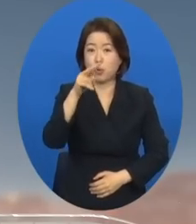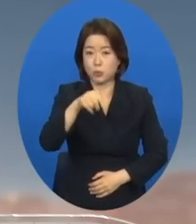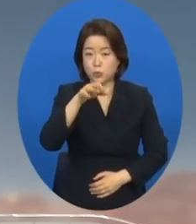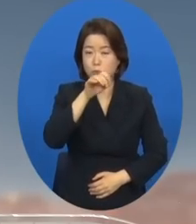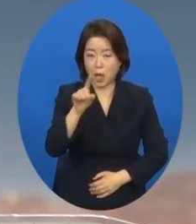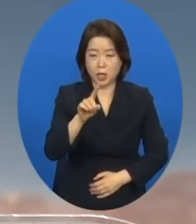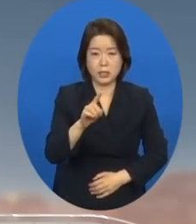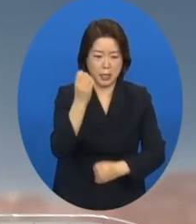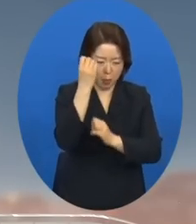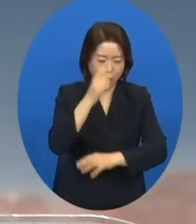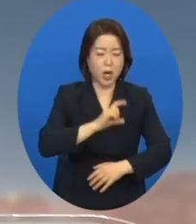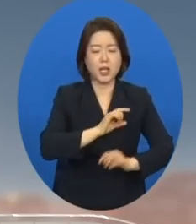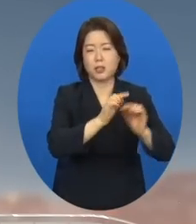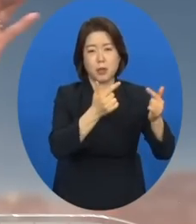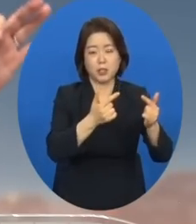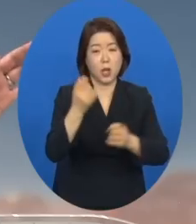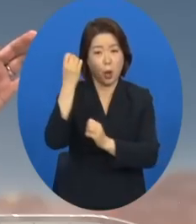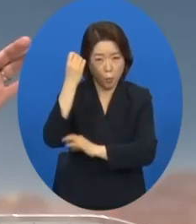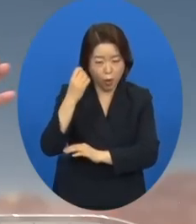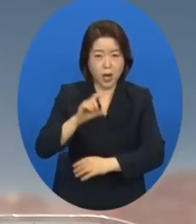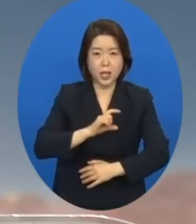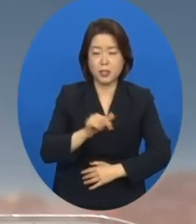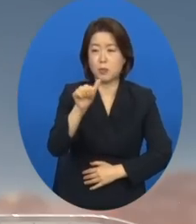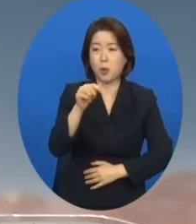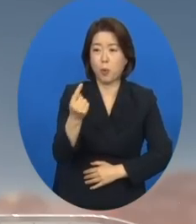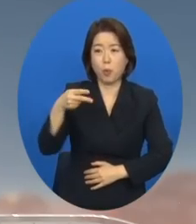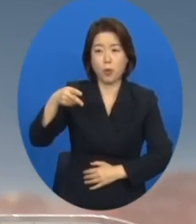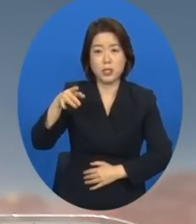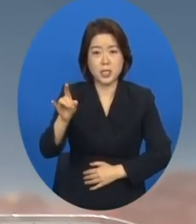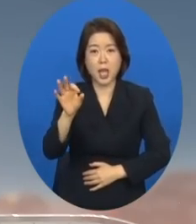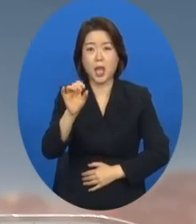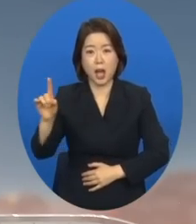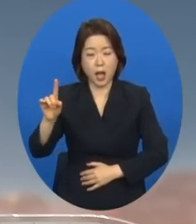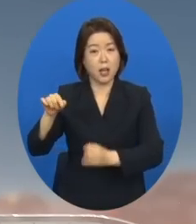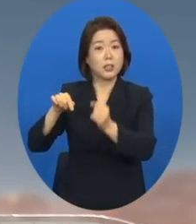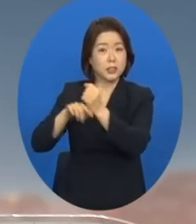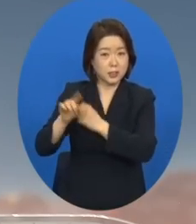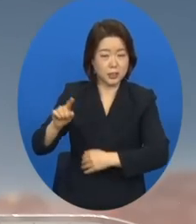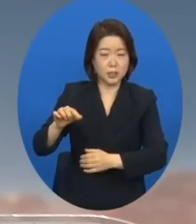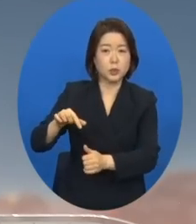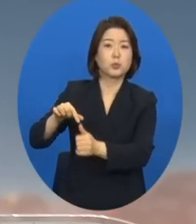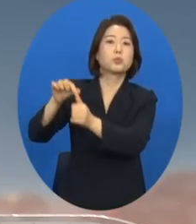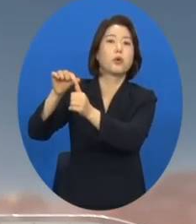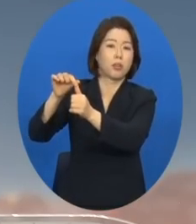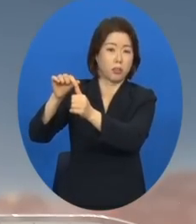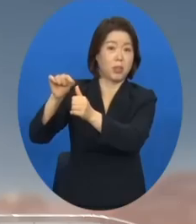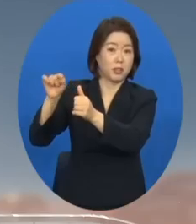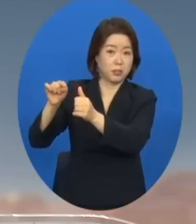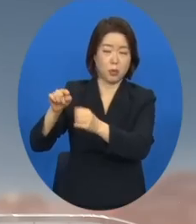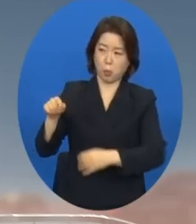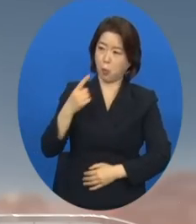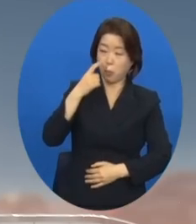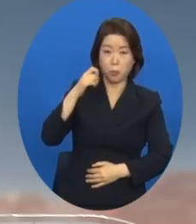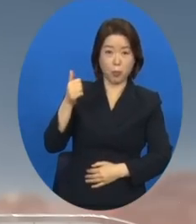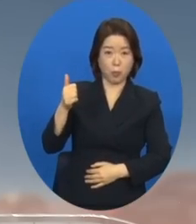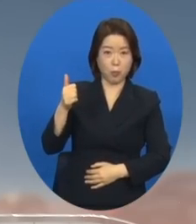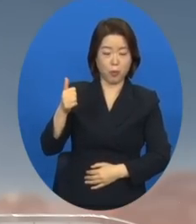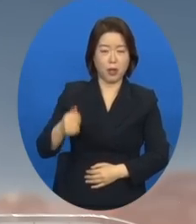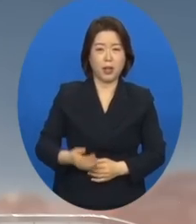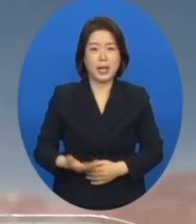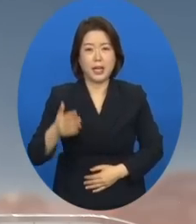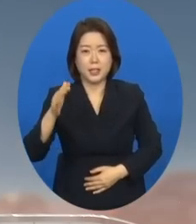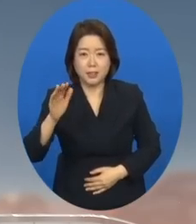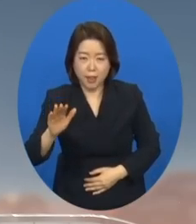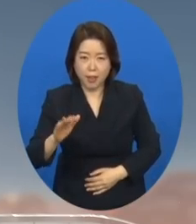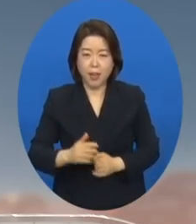법명이 아닙니다 본명은 호세아입니다 호세아는 이름의 뜻은 구원이란 뜻이에요 그것도 참 멋진 이름인데